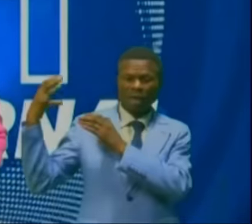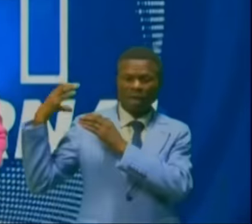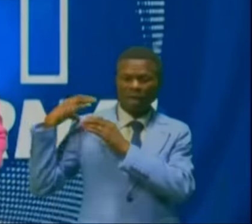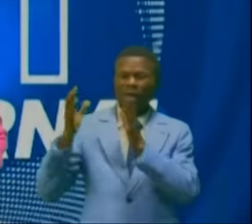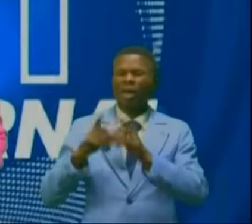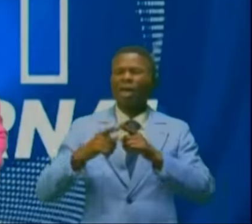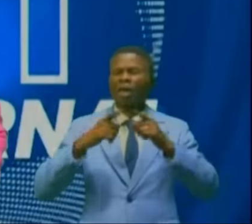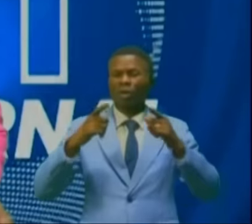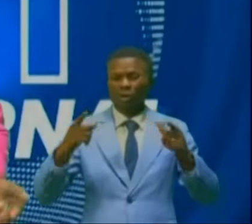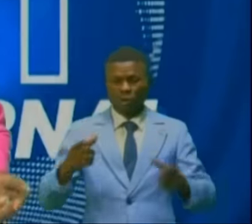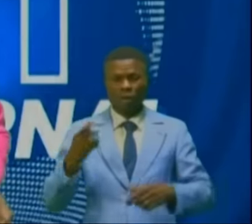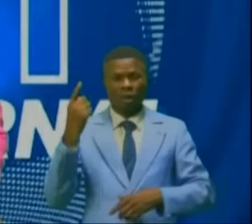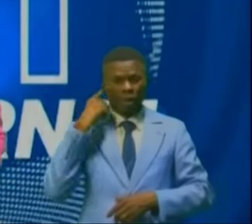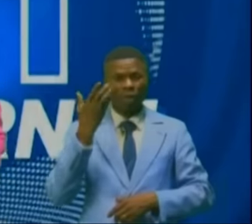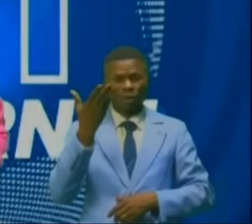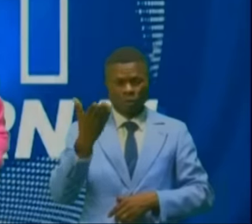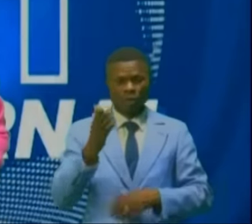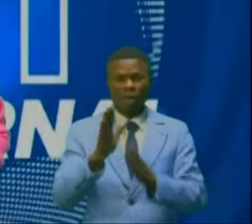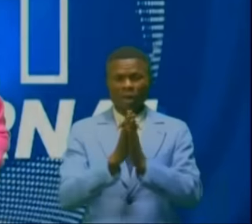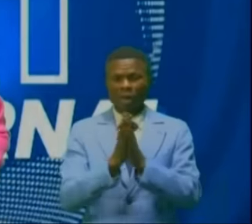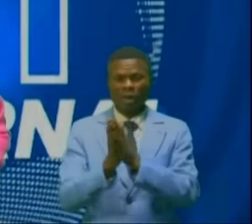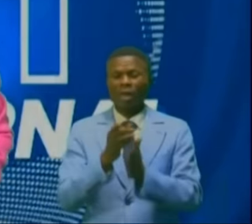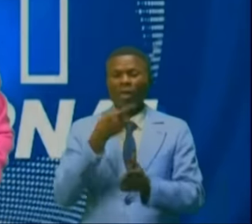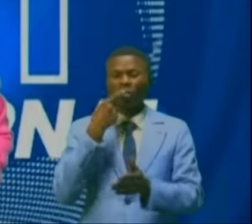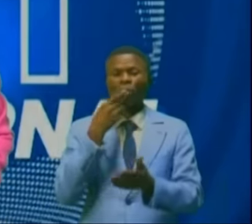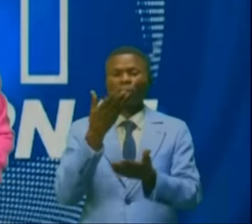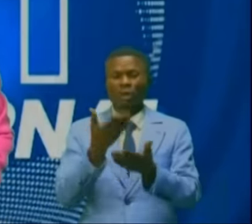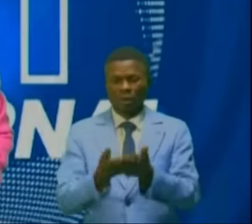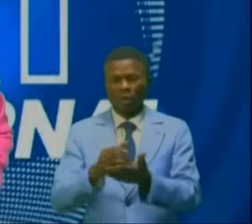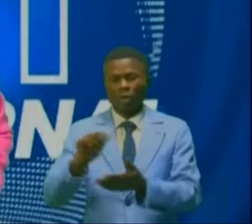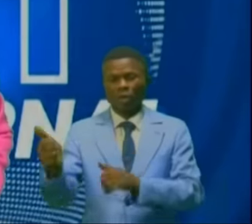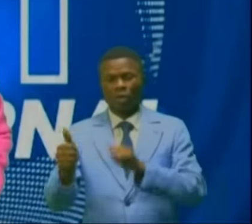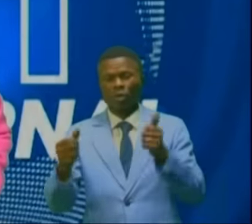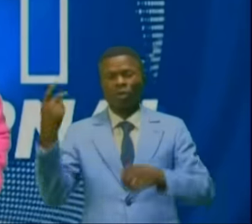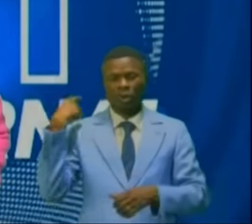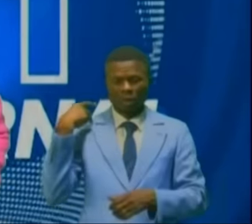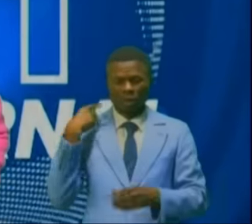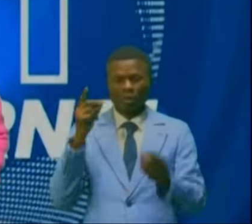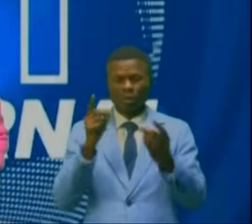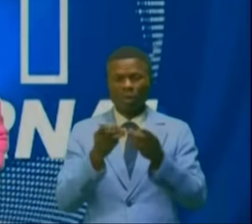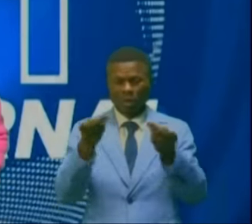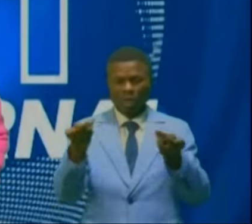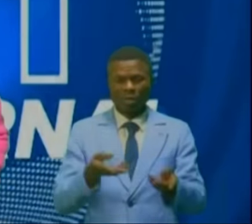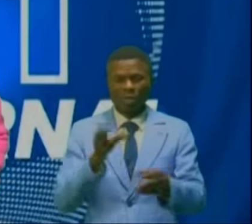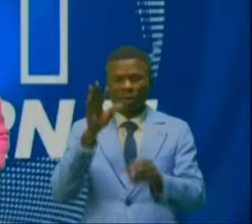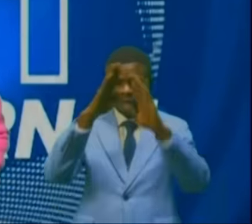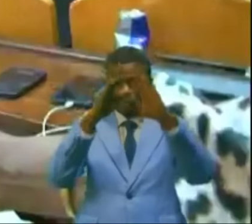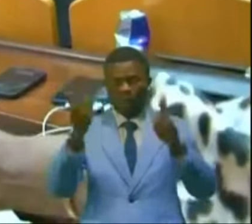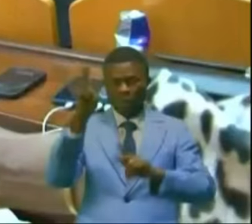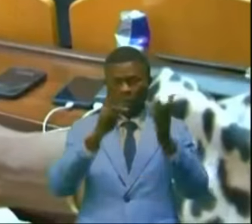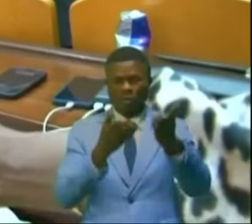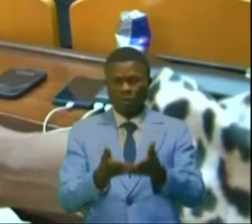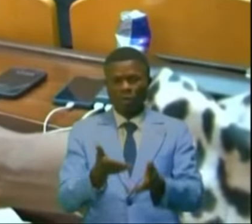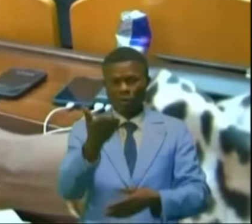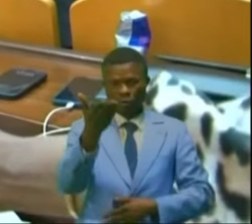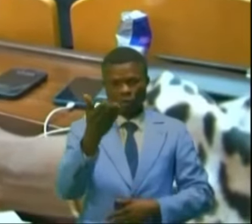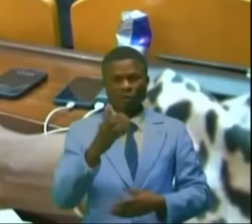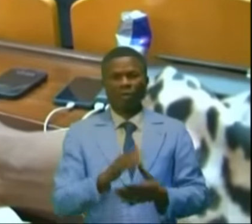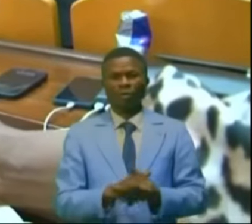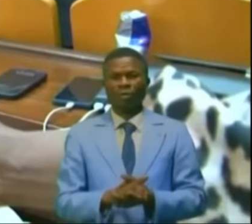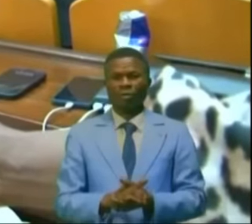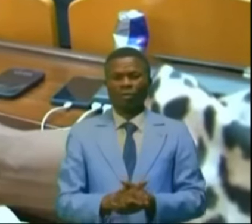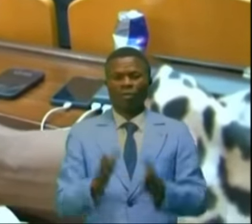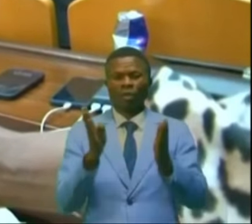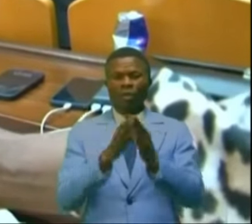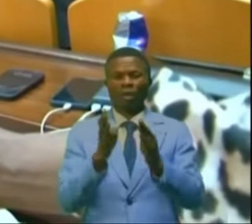responsabilité. Suivez à ce sujet les différentes réactions de quelques députés rencontrés sur place. Aujourd'hui,